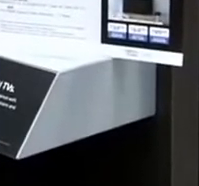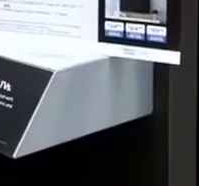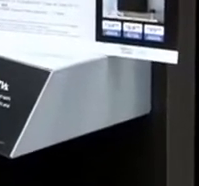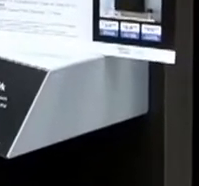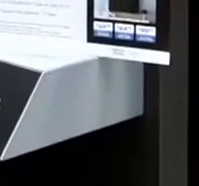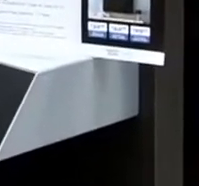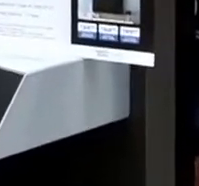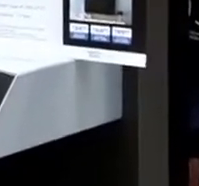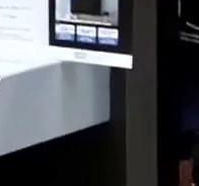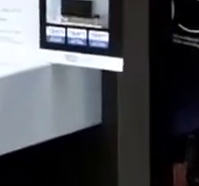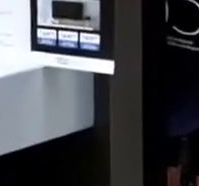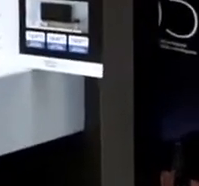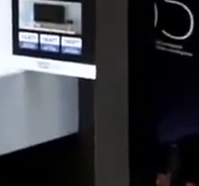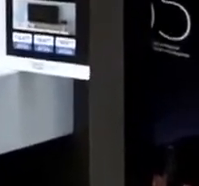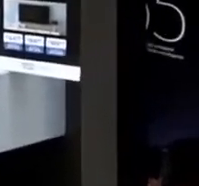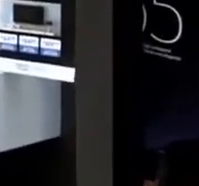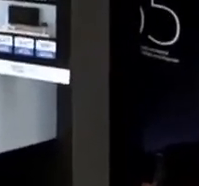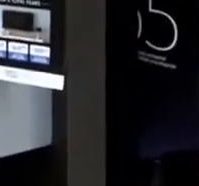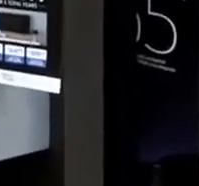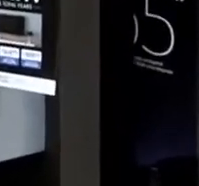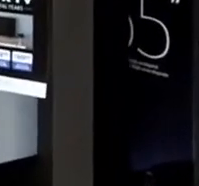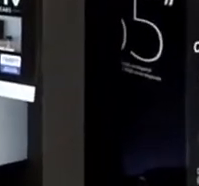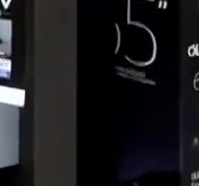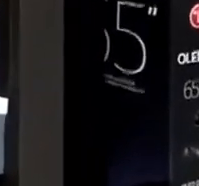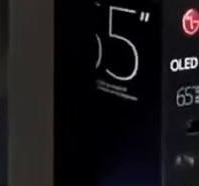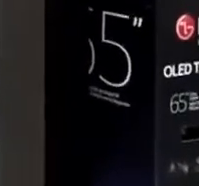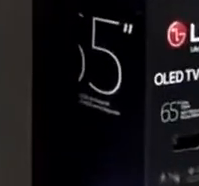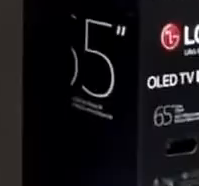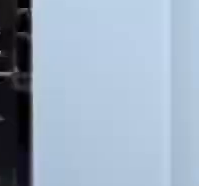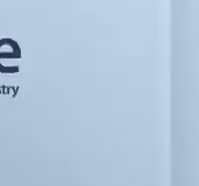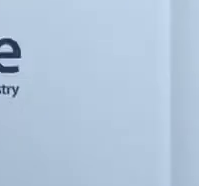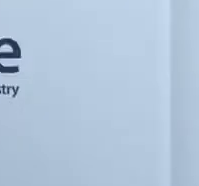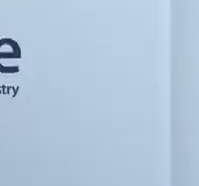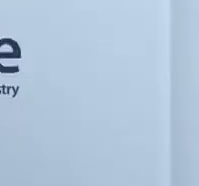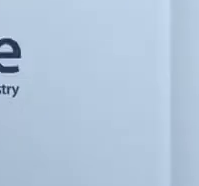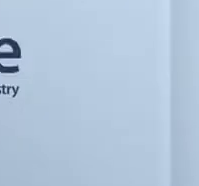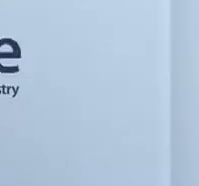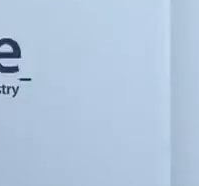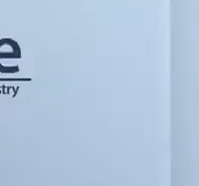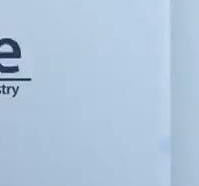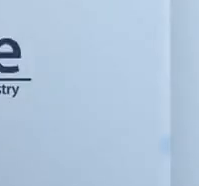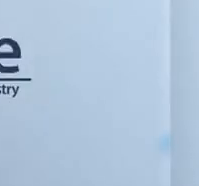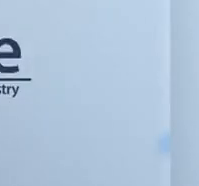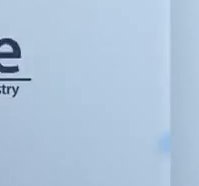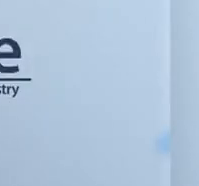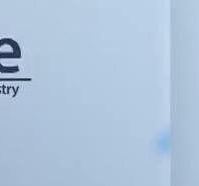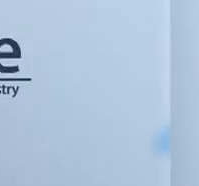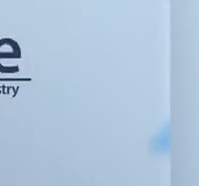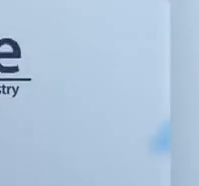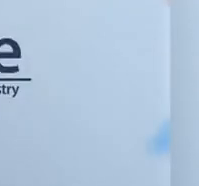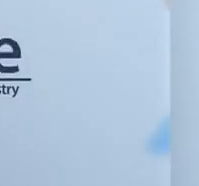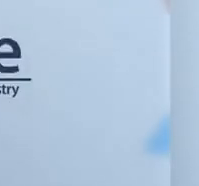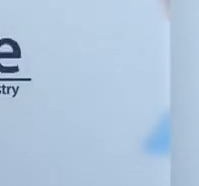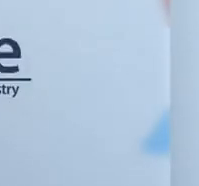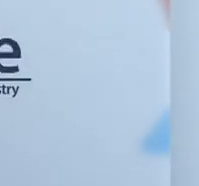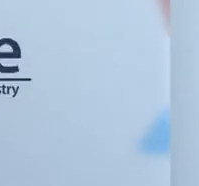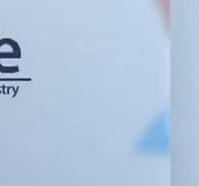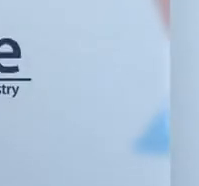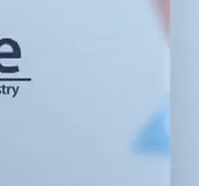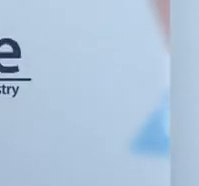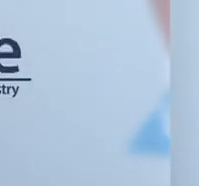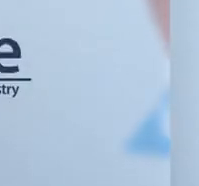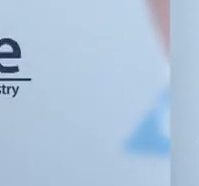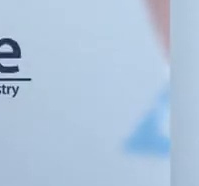for a retailer TV license, reference with your TIN at all times. For more information, call us on